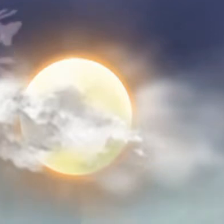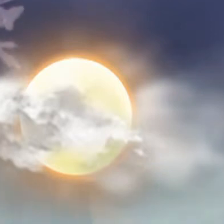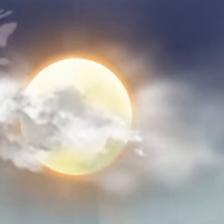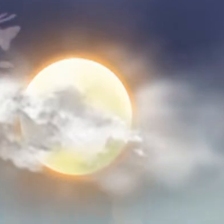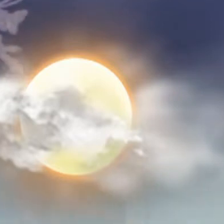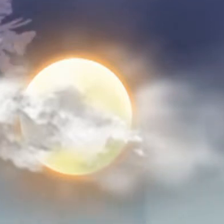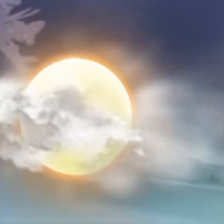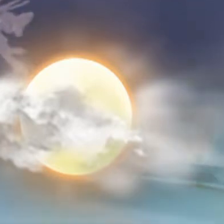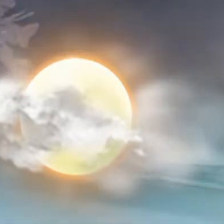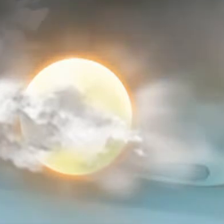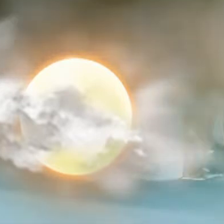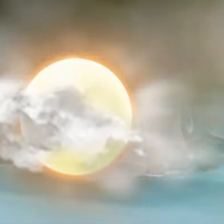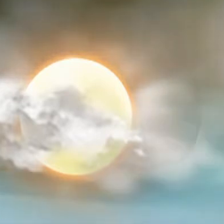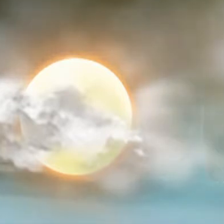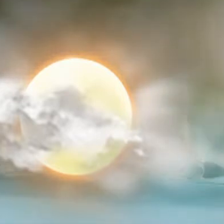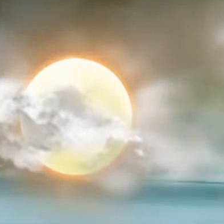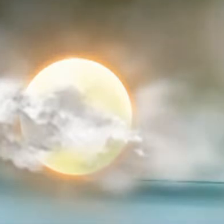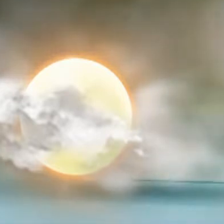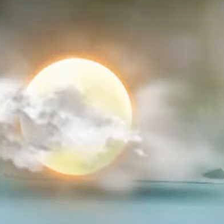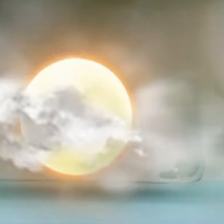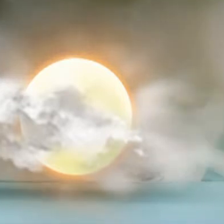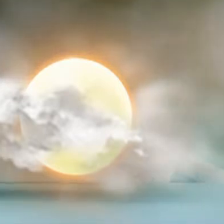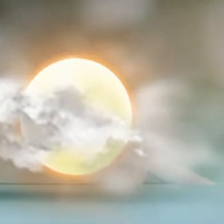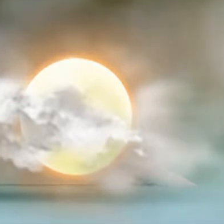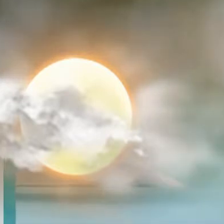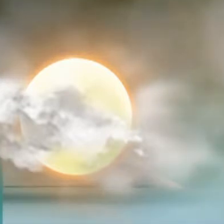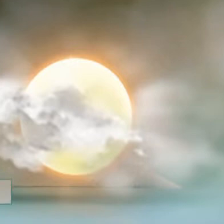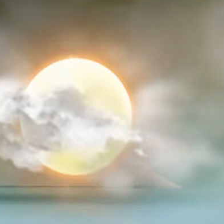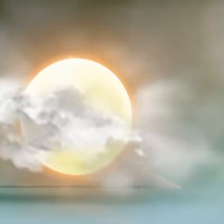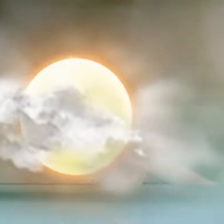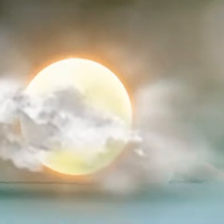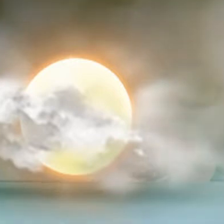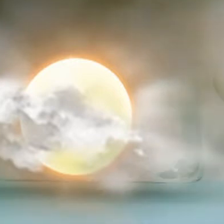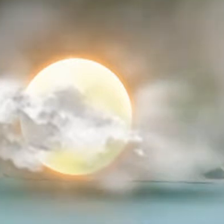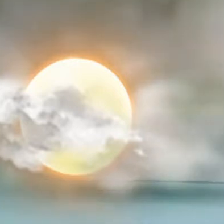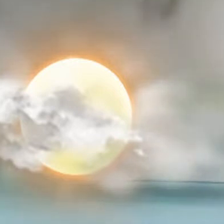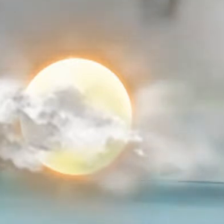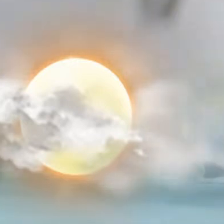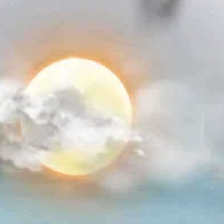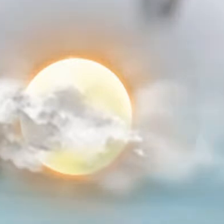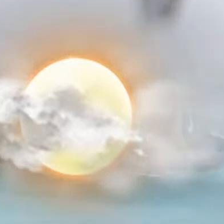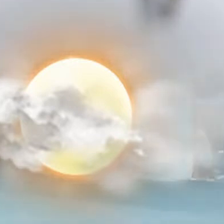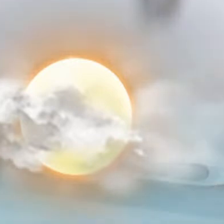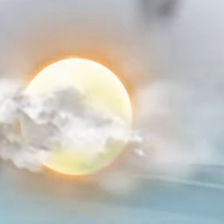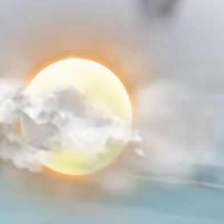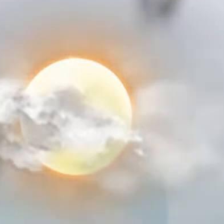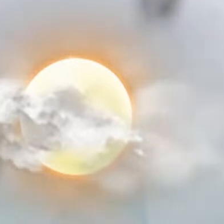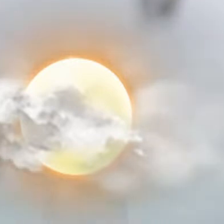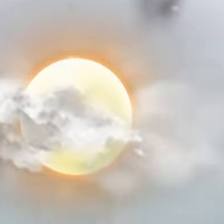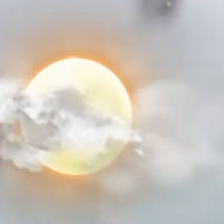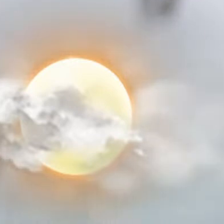покаже каля 3 градусів морозу, днем до плюс 3, а вечером до мінус 1 градуса. Вітер